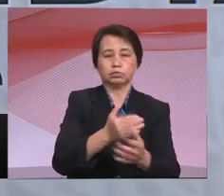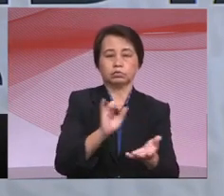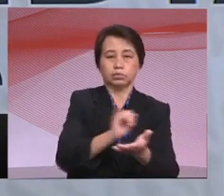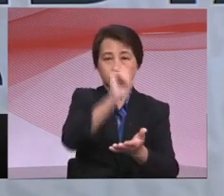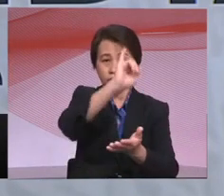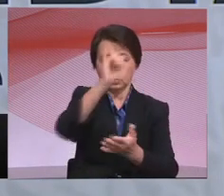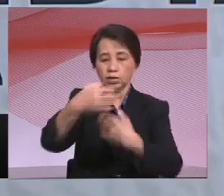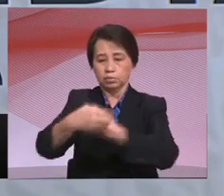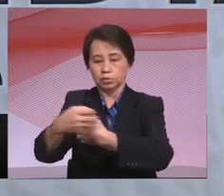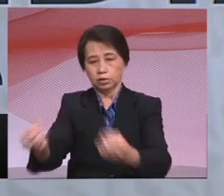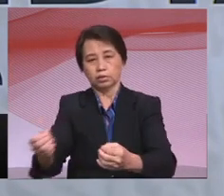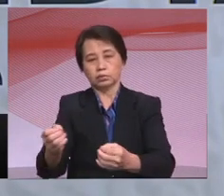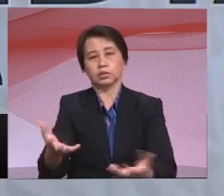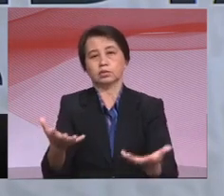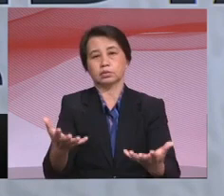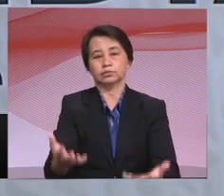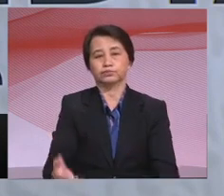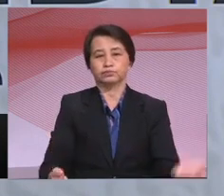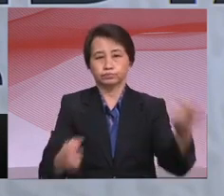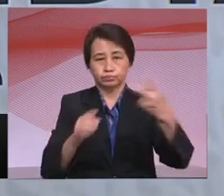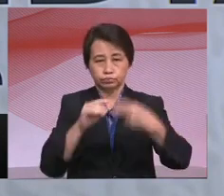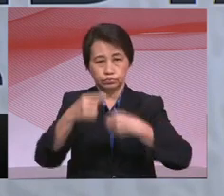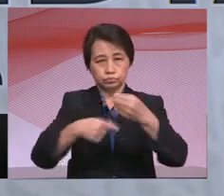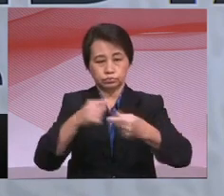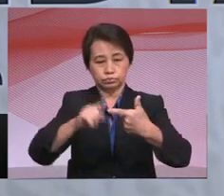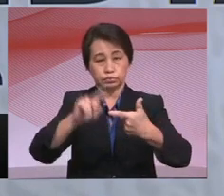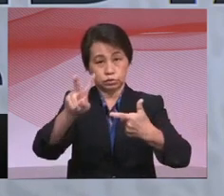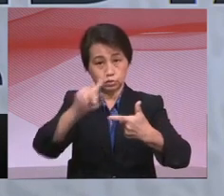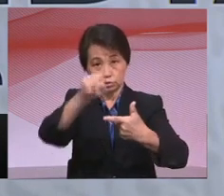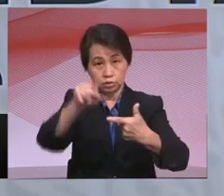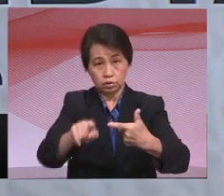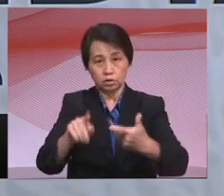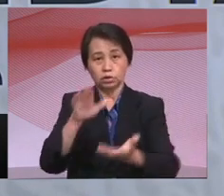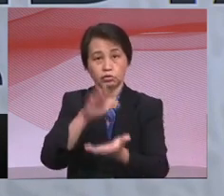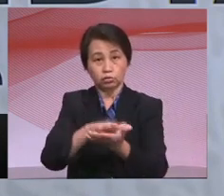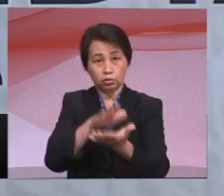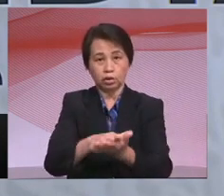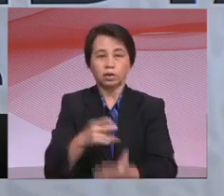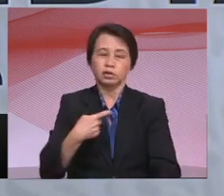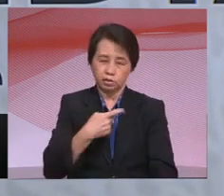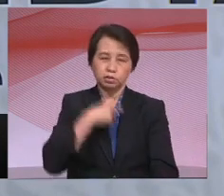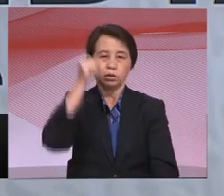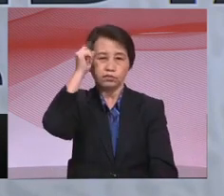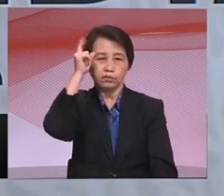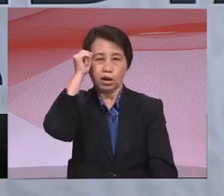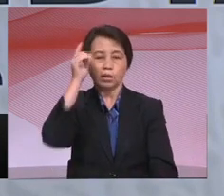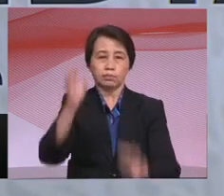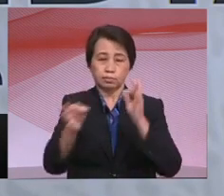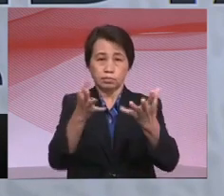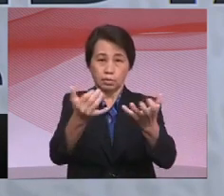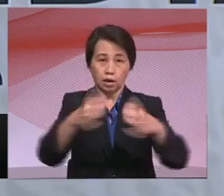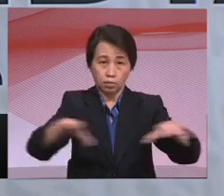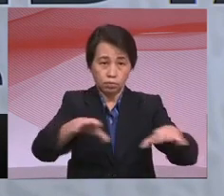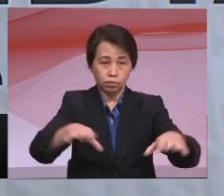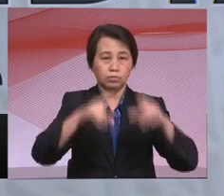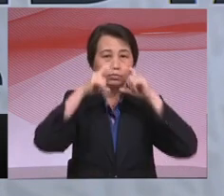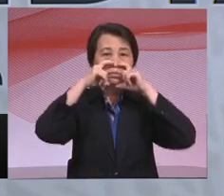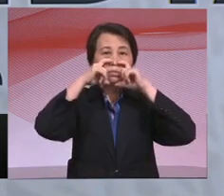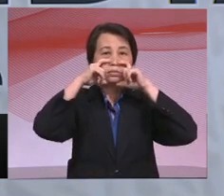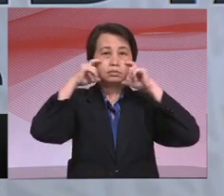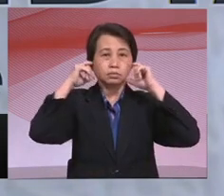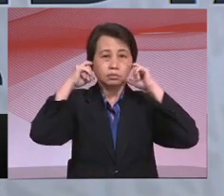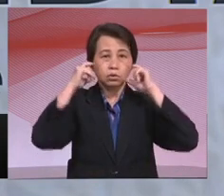dan sebagainya. Yang kedua, mengenai sekolah, ya, kita faham kalau kita nak melaksanakan satu perkara yang memakai face